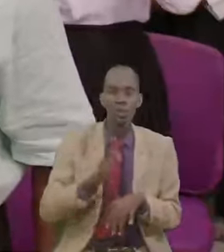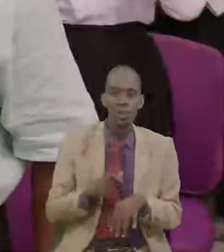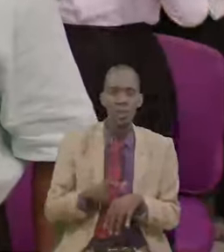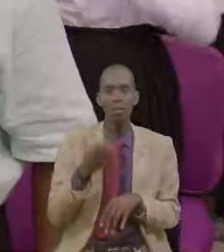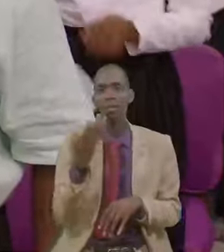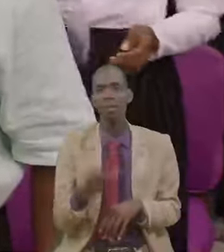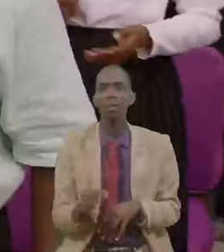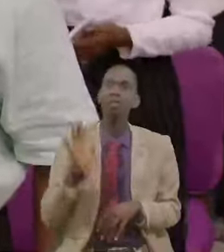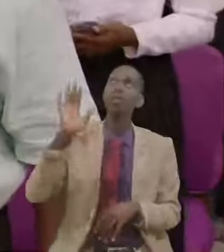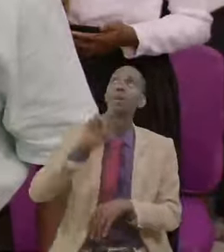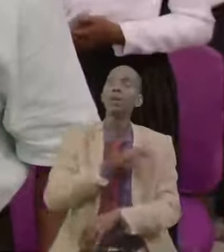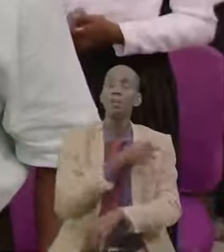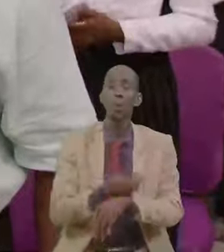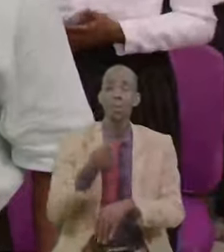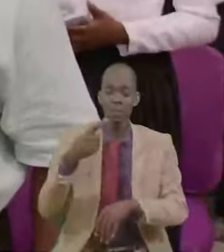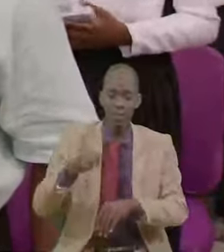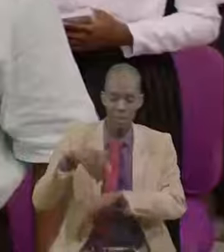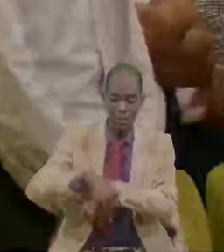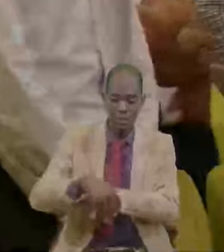force. Le moment de sa force.